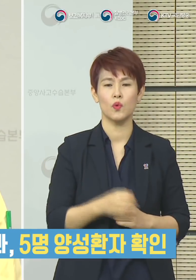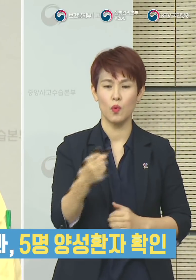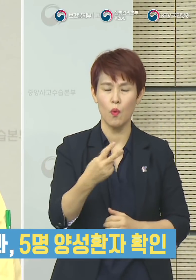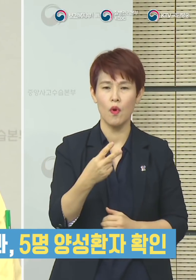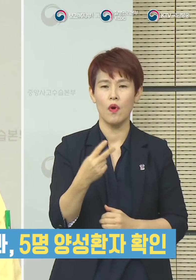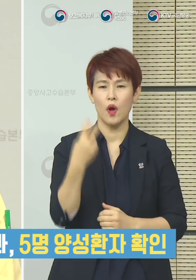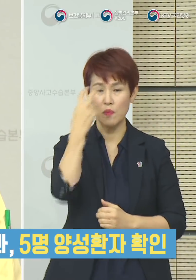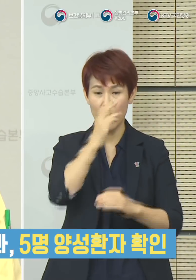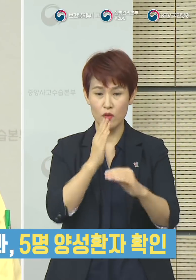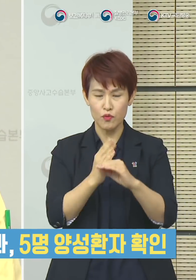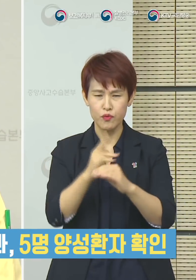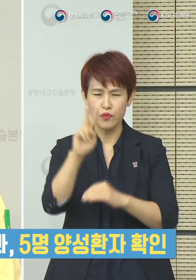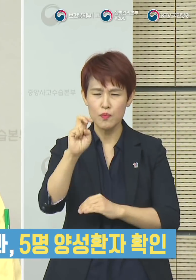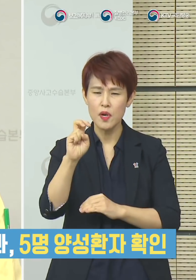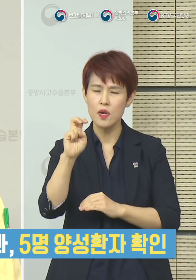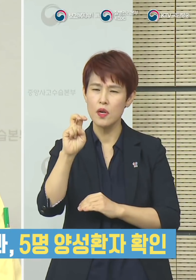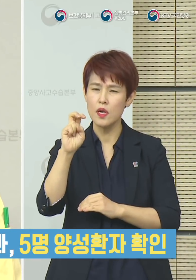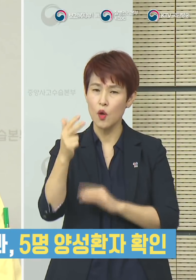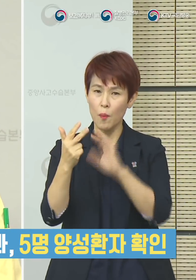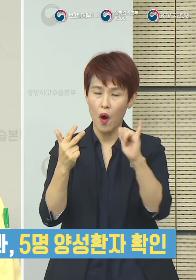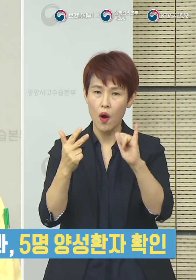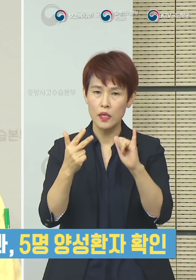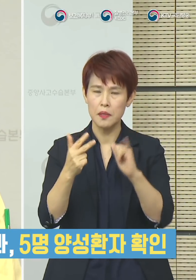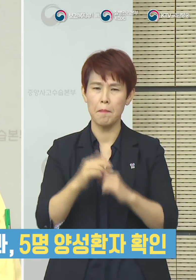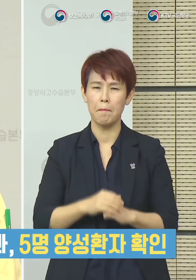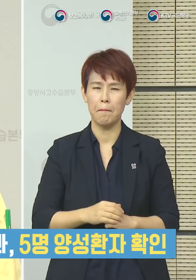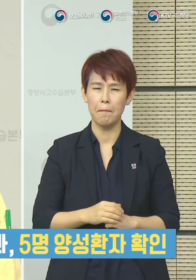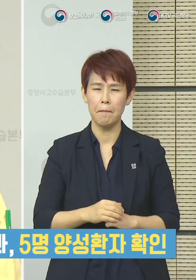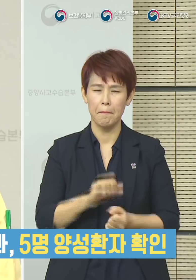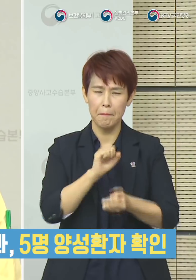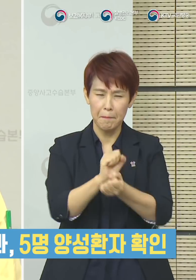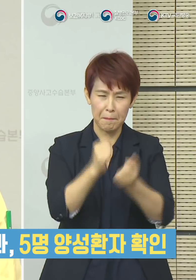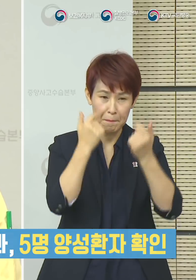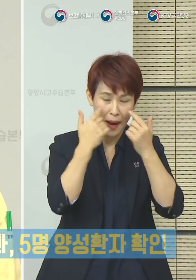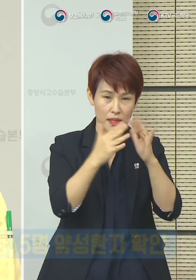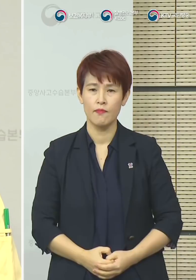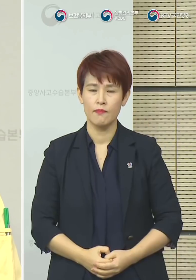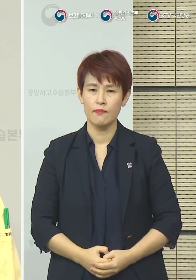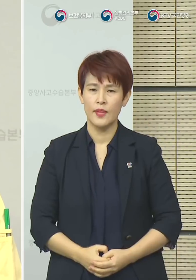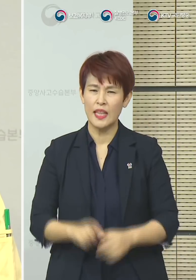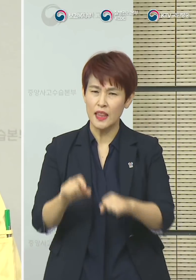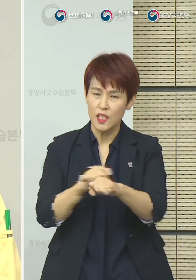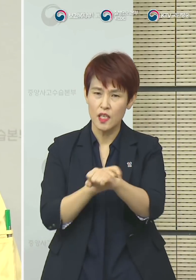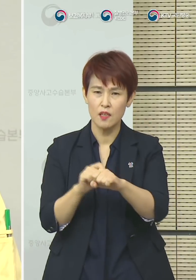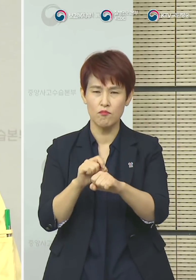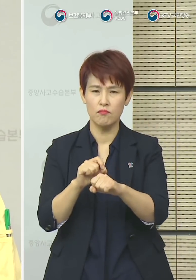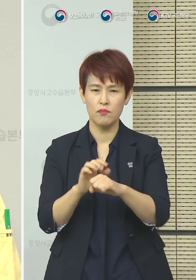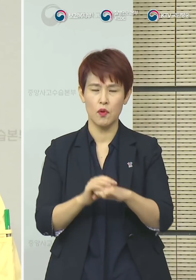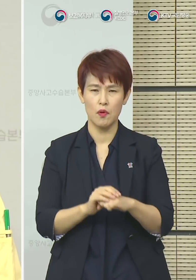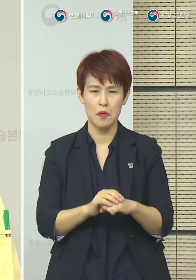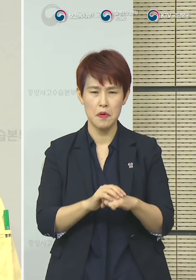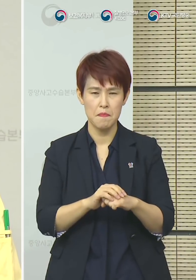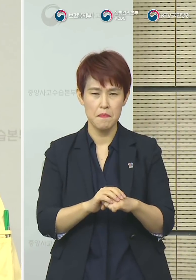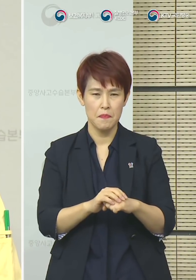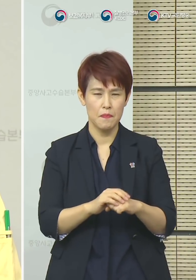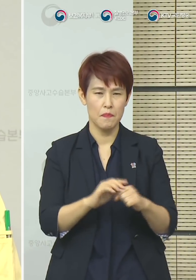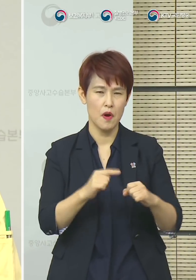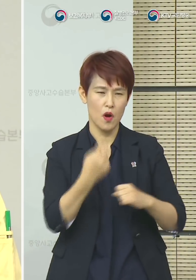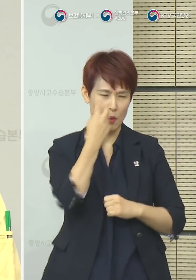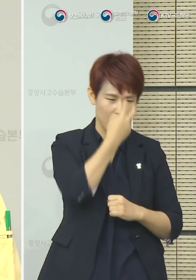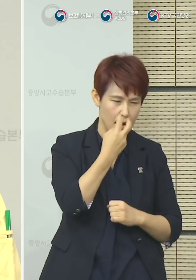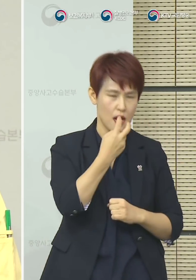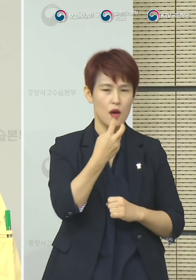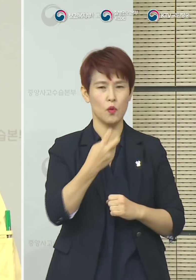등 현재까지 5명의 양성 환자를 확인하였습니다. 검체 채취와 경증 환자